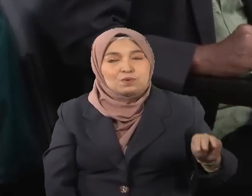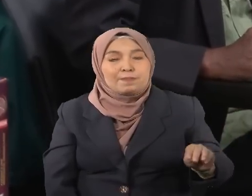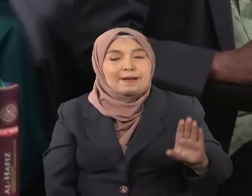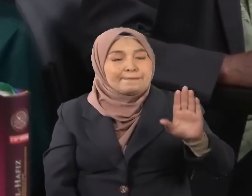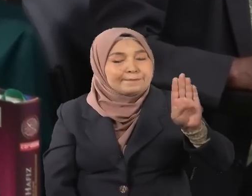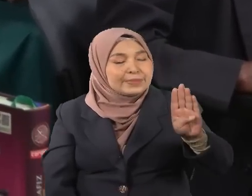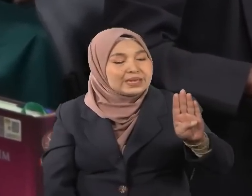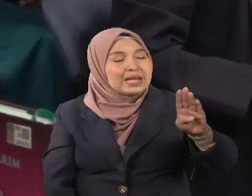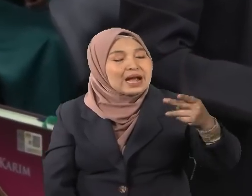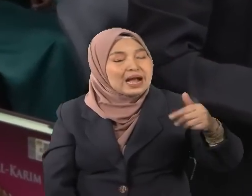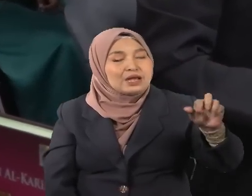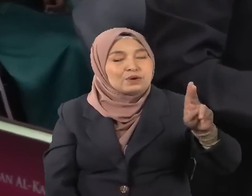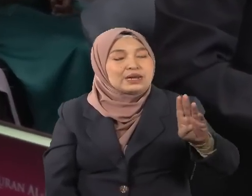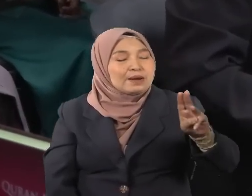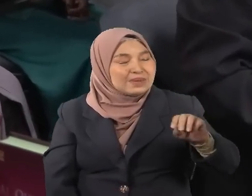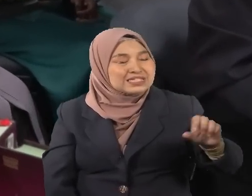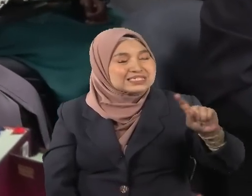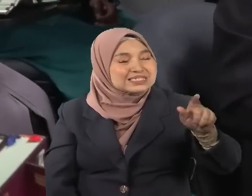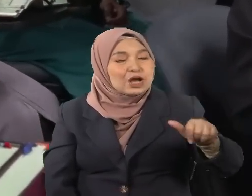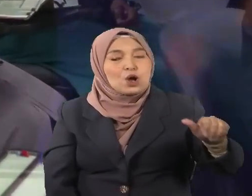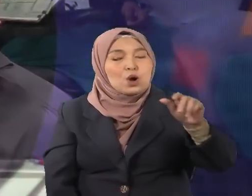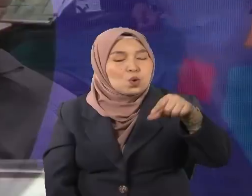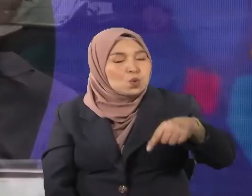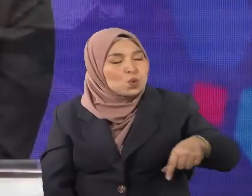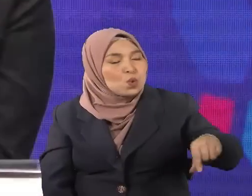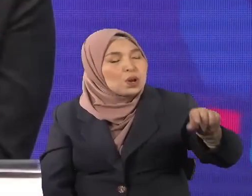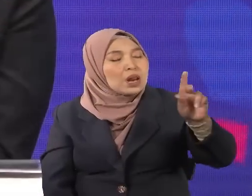بِخَيْرٍ مِّنْ ذَلِكُمْ. قُلْ